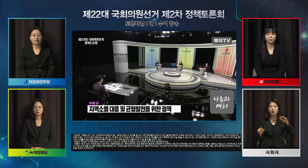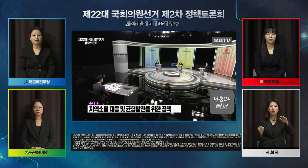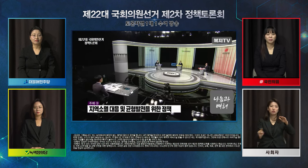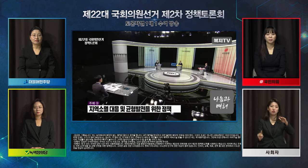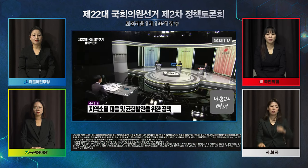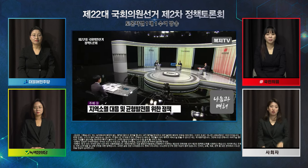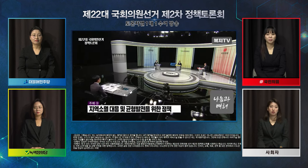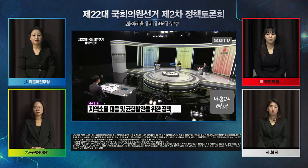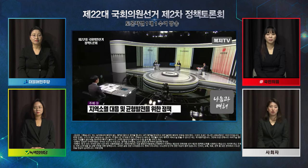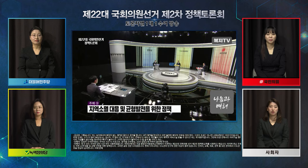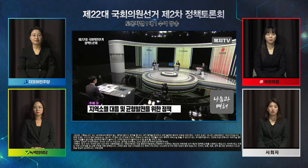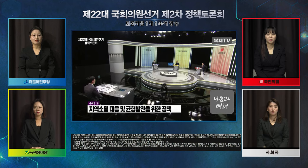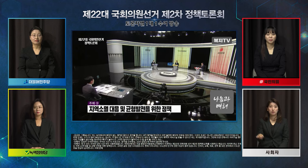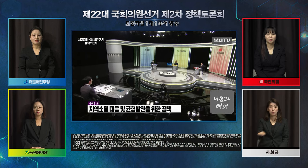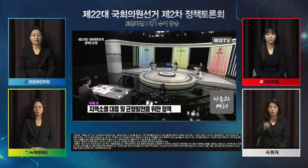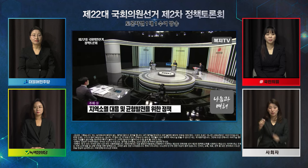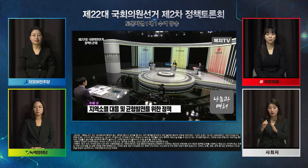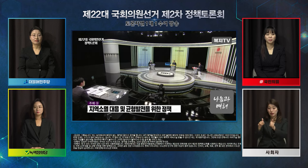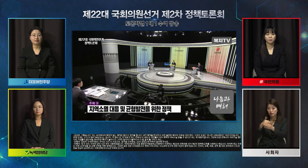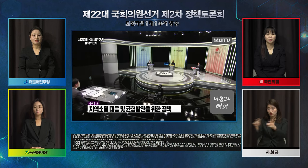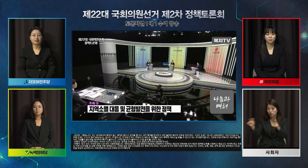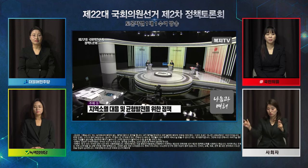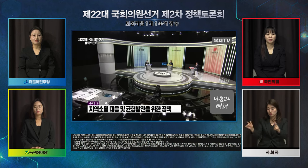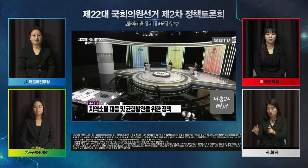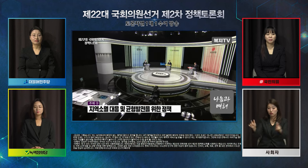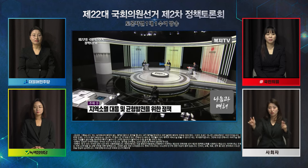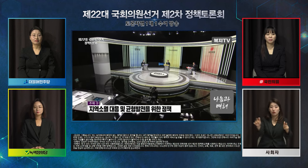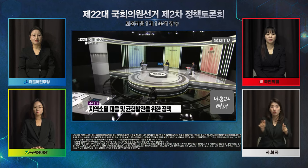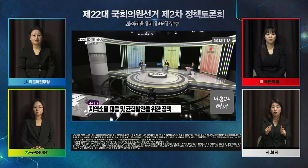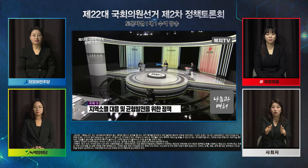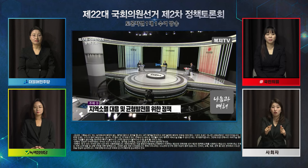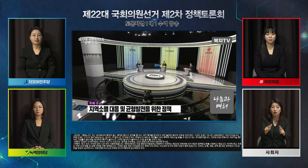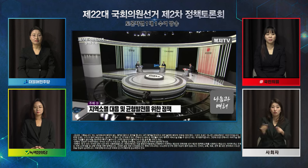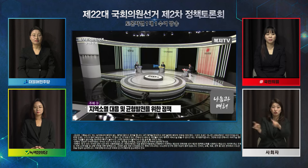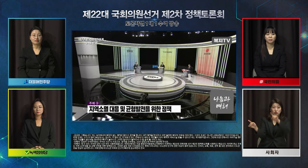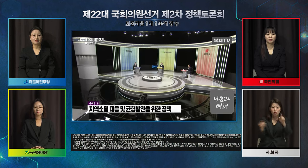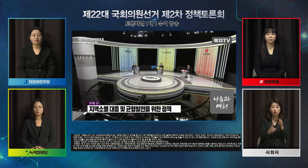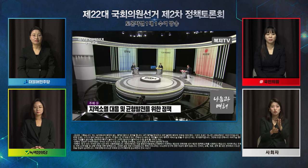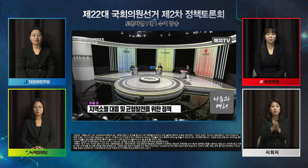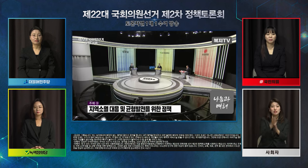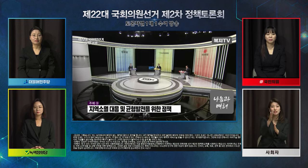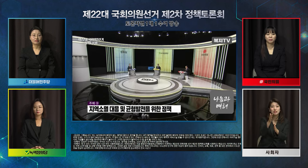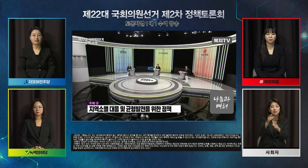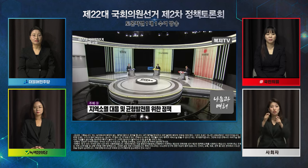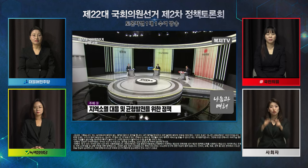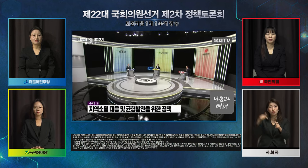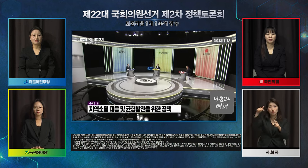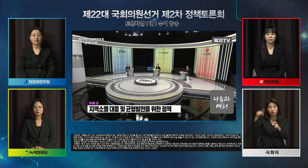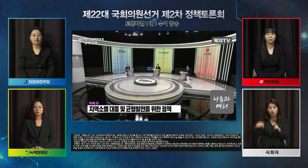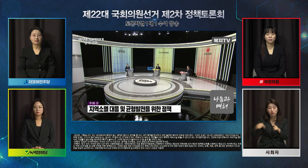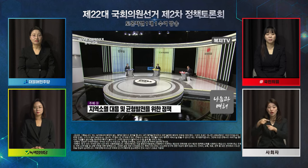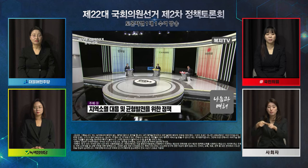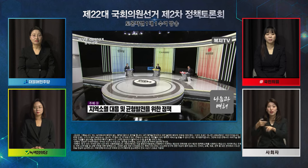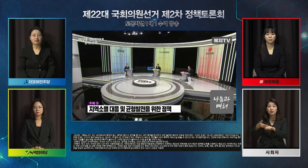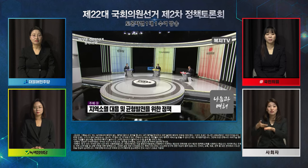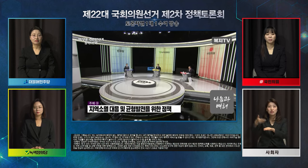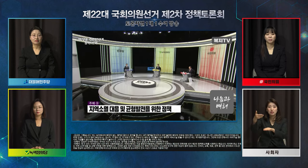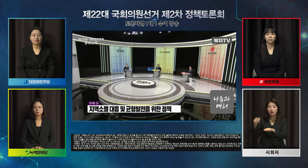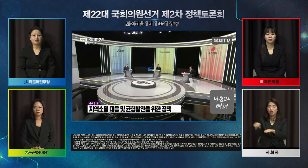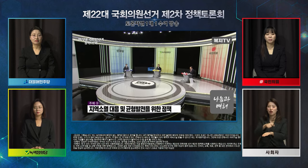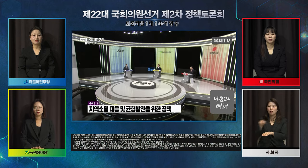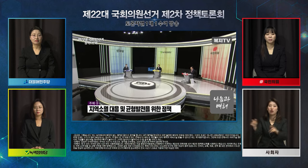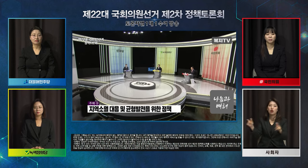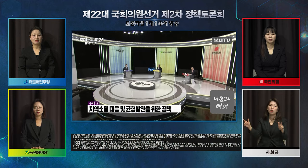반해 비수도권 지역의 인구가 빠르게 감소하면서 전국 시군구 228곳 가운데 절반 이상은 이미 소멸